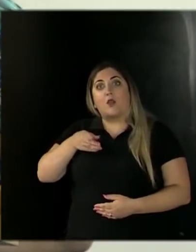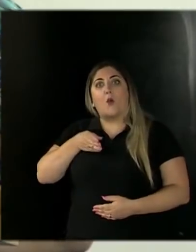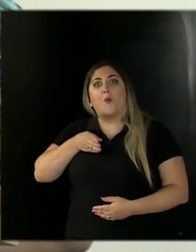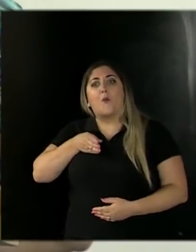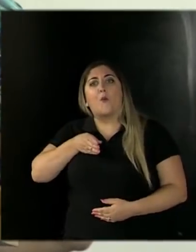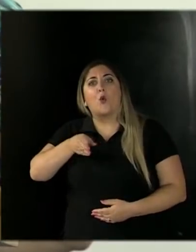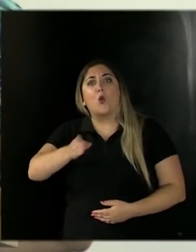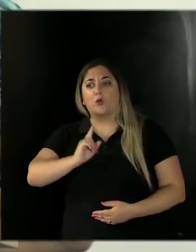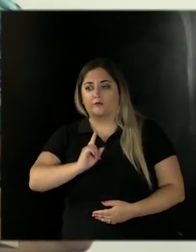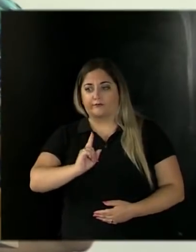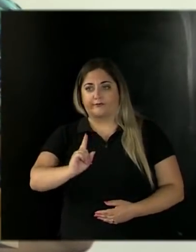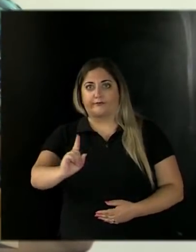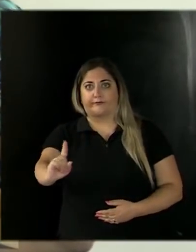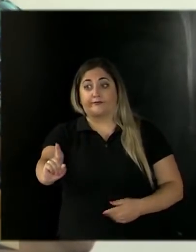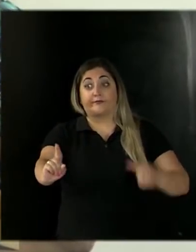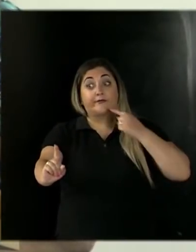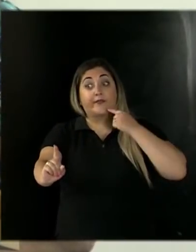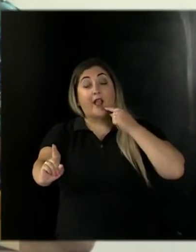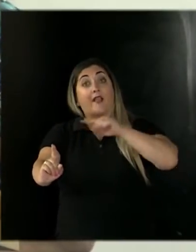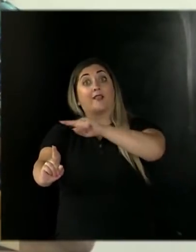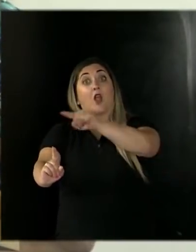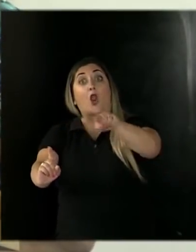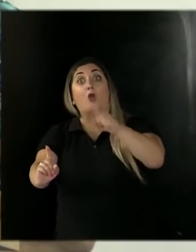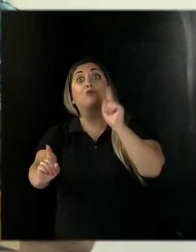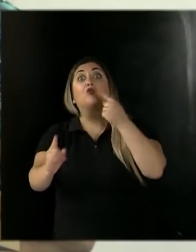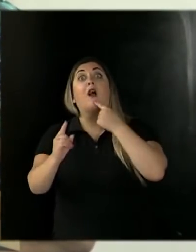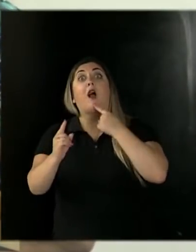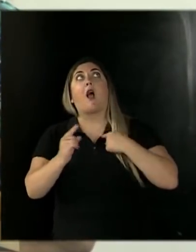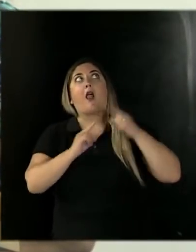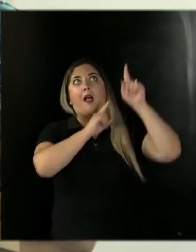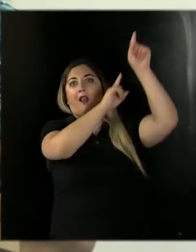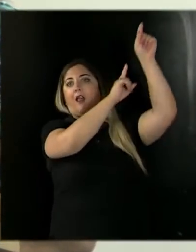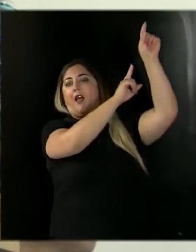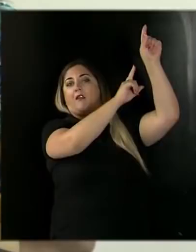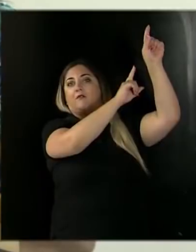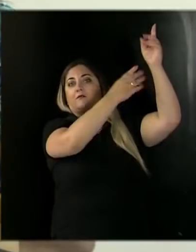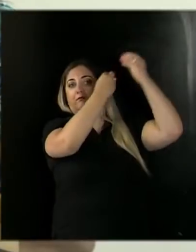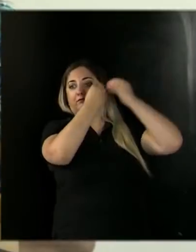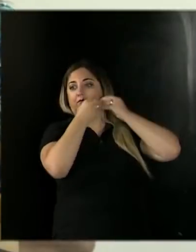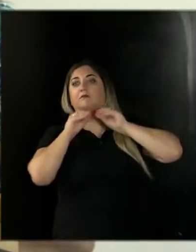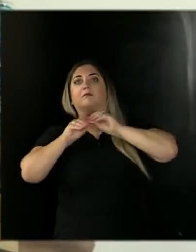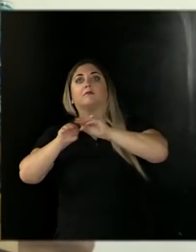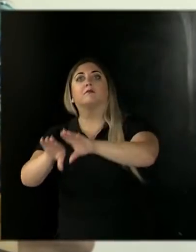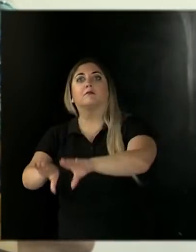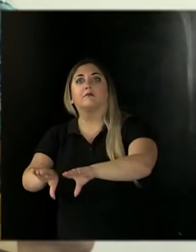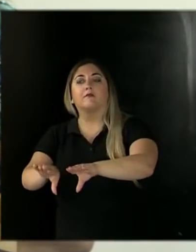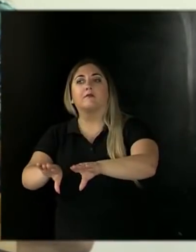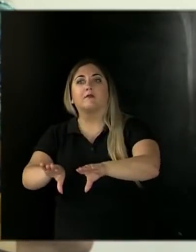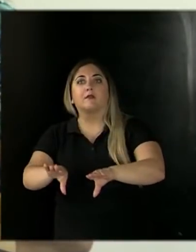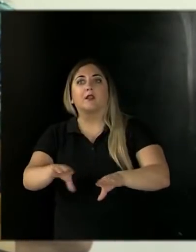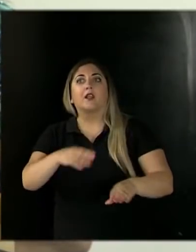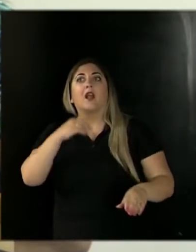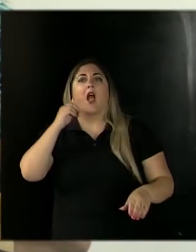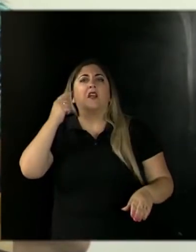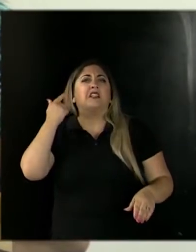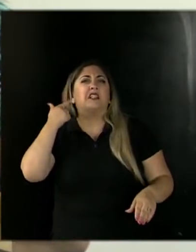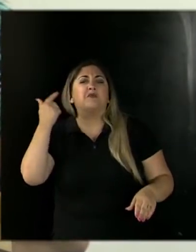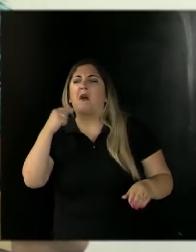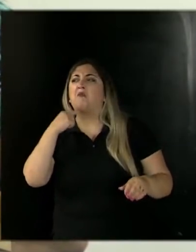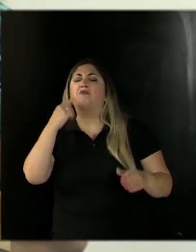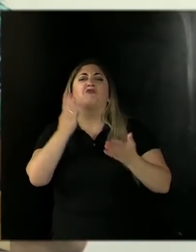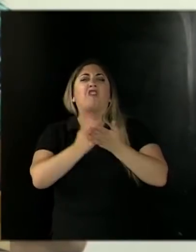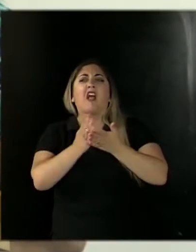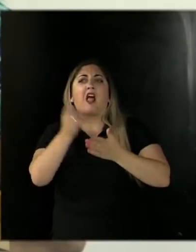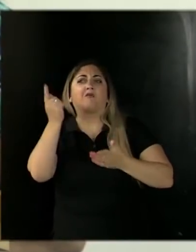tgħidilhom, dan jgħid Sidi l-Mulej. Jisimgħu u ma jisimgħux, nies ta' ras jiebsa